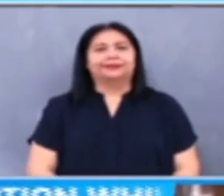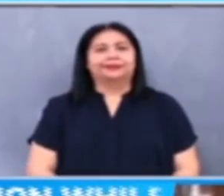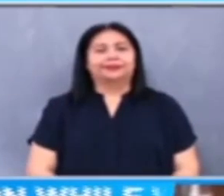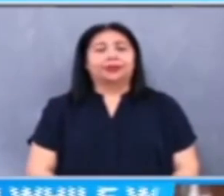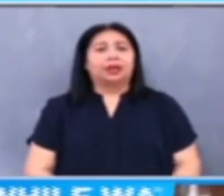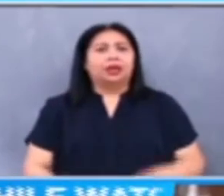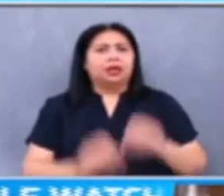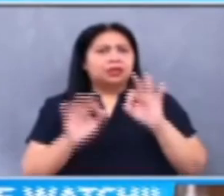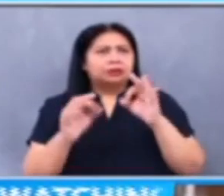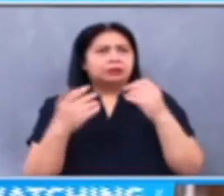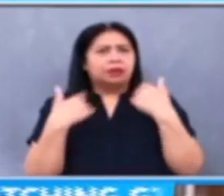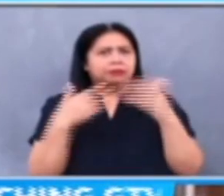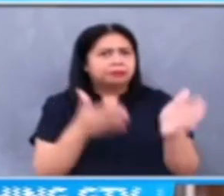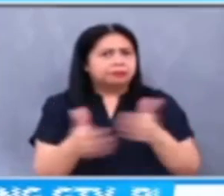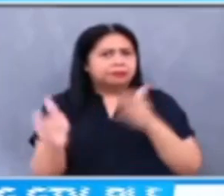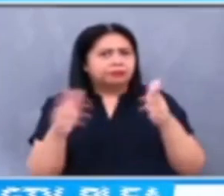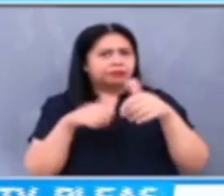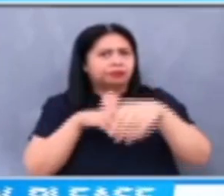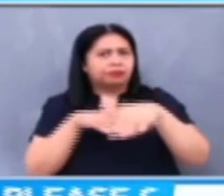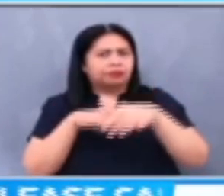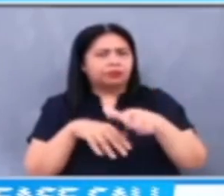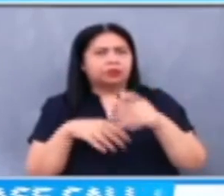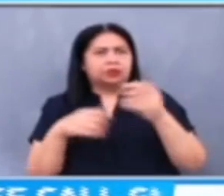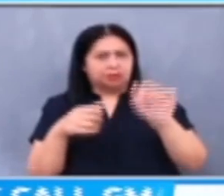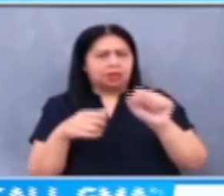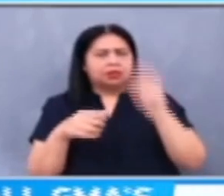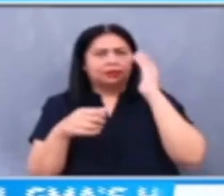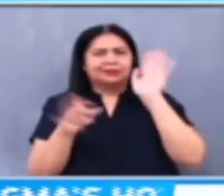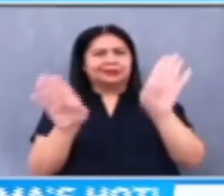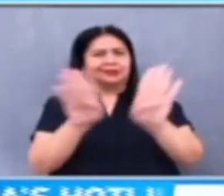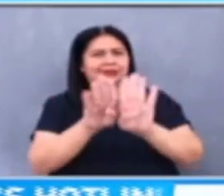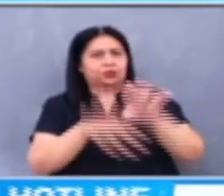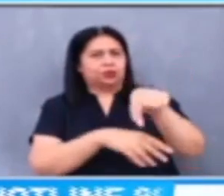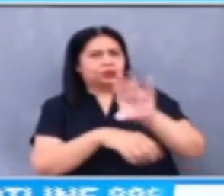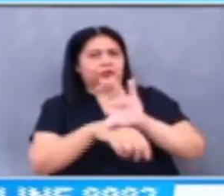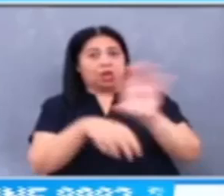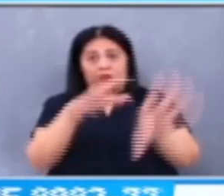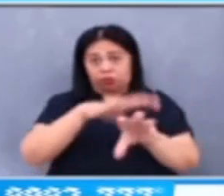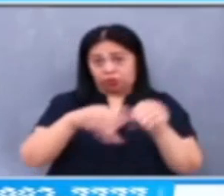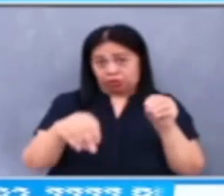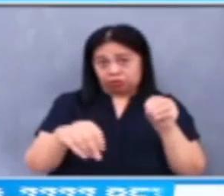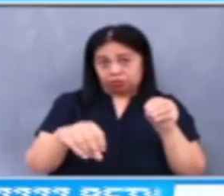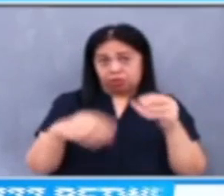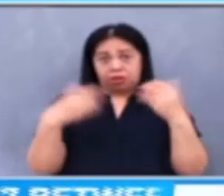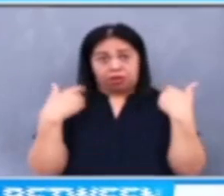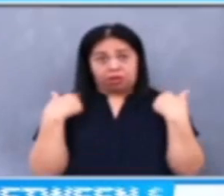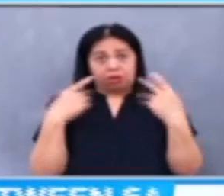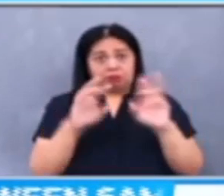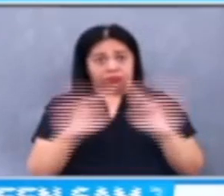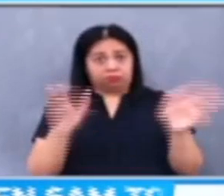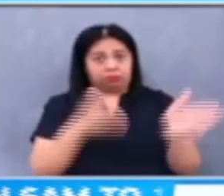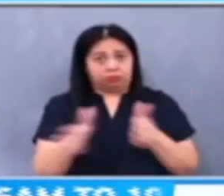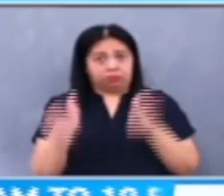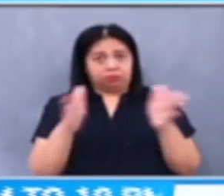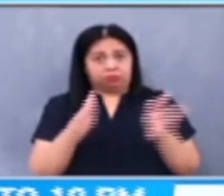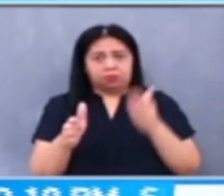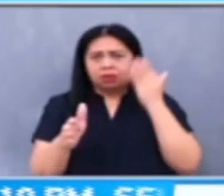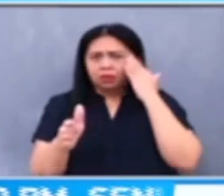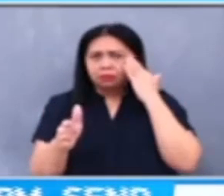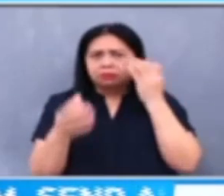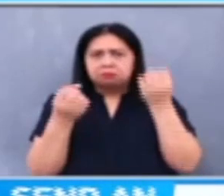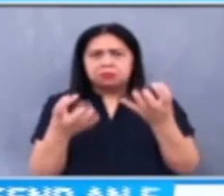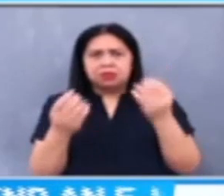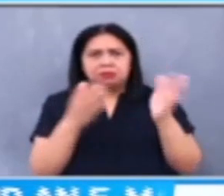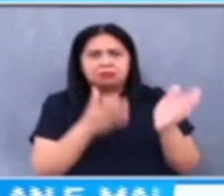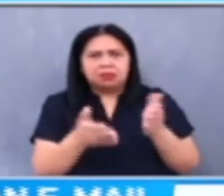mga paghahanda na sa traslasyon, bagamat sarado ngayon yung Quiapo Church, dun ba sa labas? Mm-hmm. Meron na rin ginagawang paghahanda dahil alam natin, marami yung mga balak ipasaray